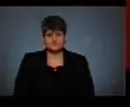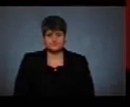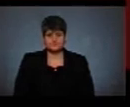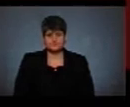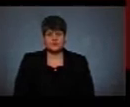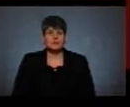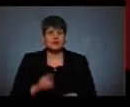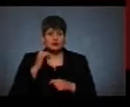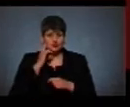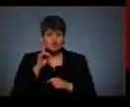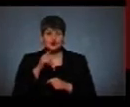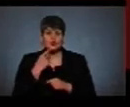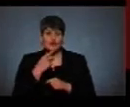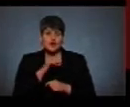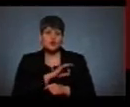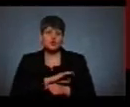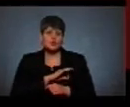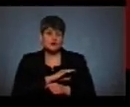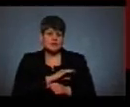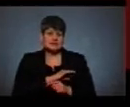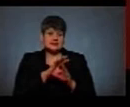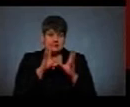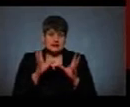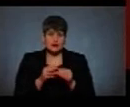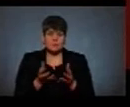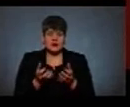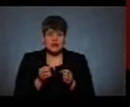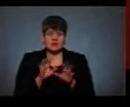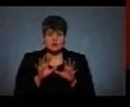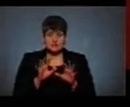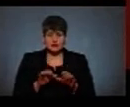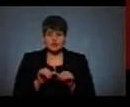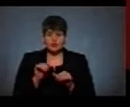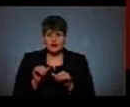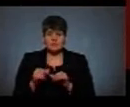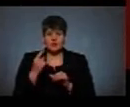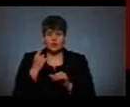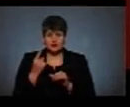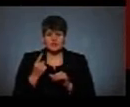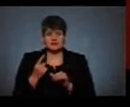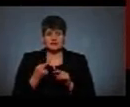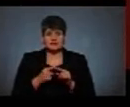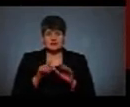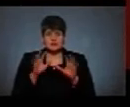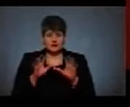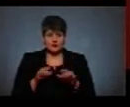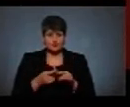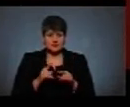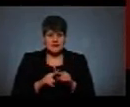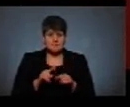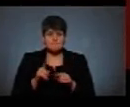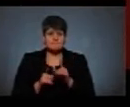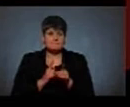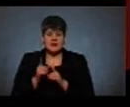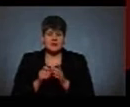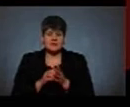Ми почули, що каже юрист з приводу загалом прийнятого закону. І, зокрема, один з аспектів цього закону – це